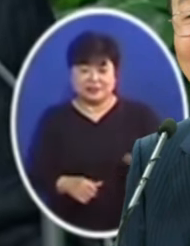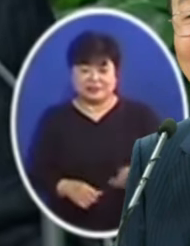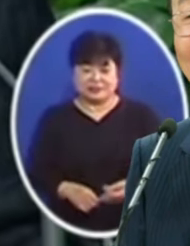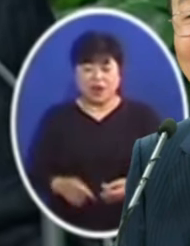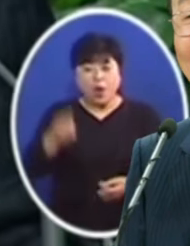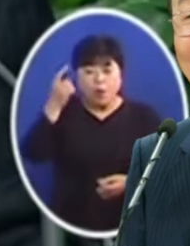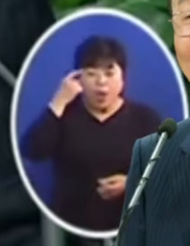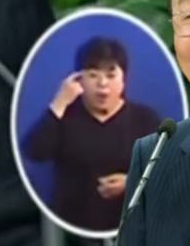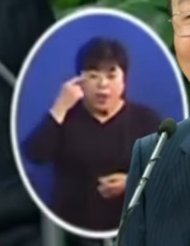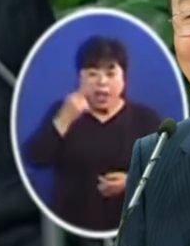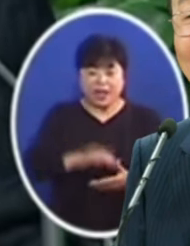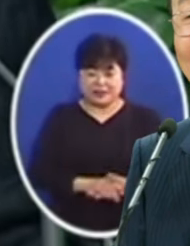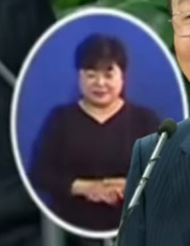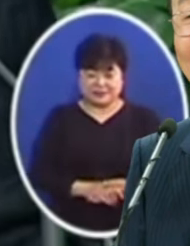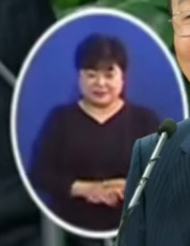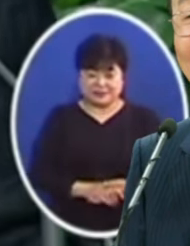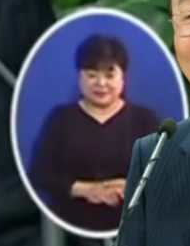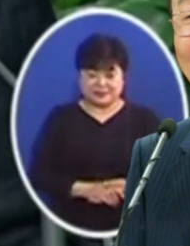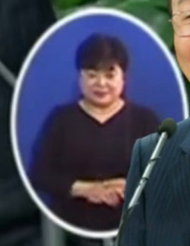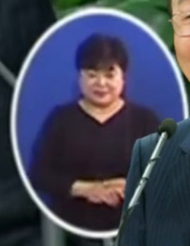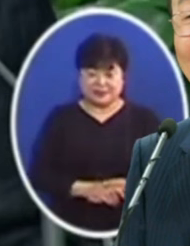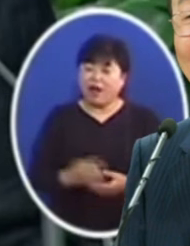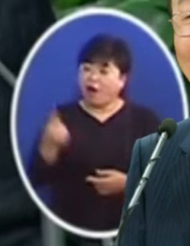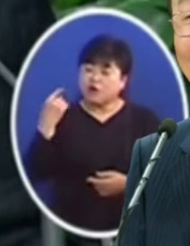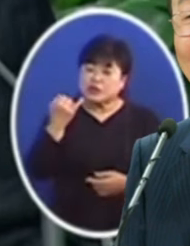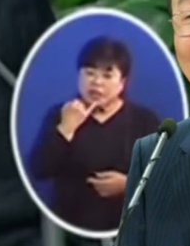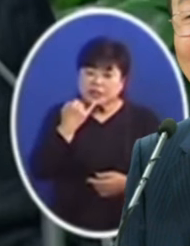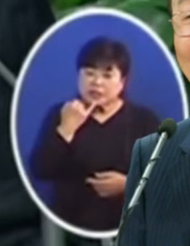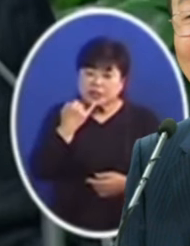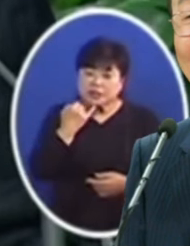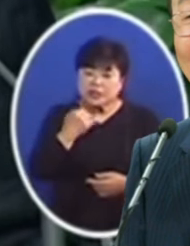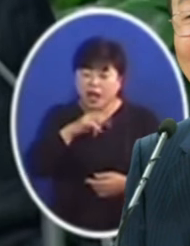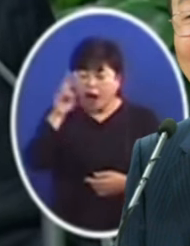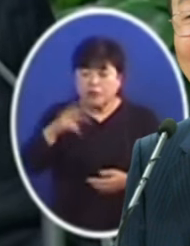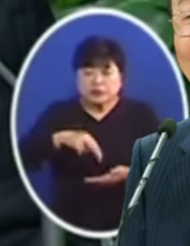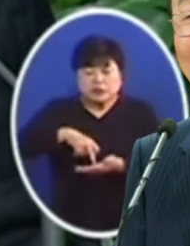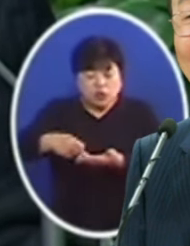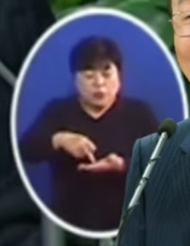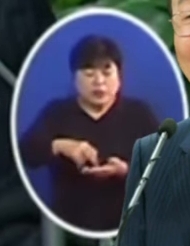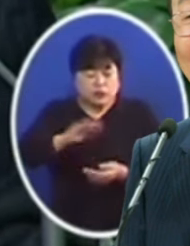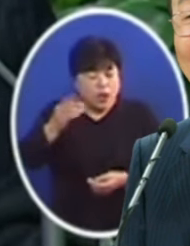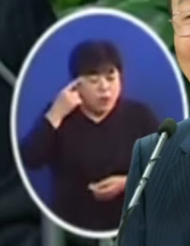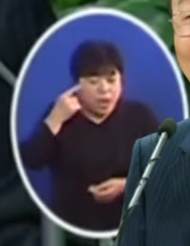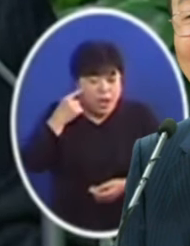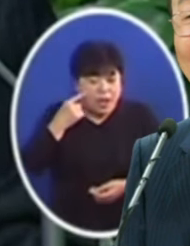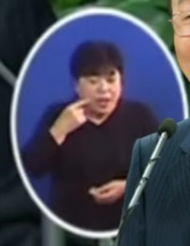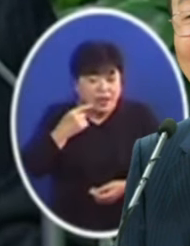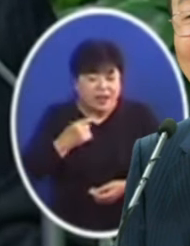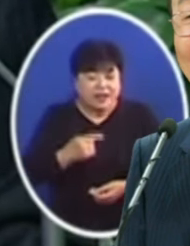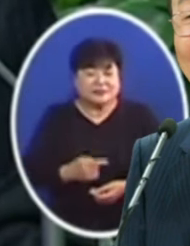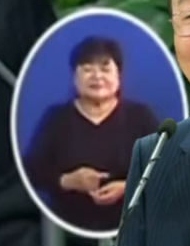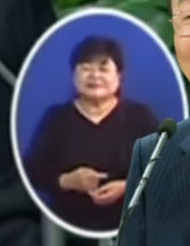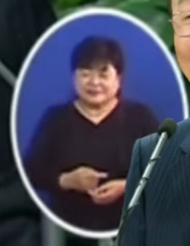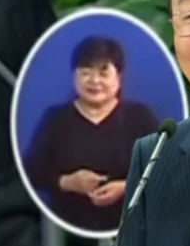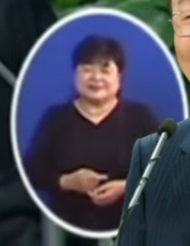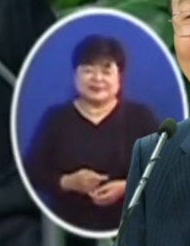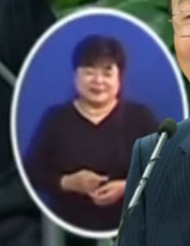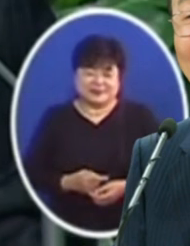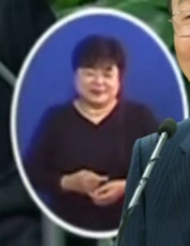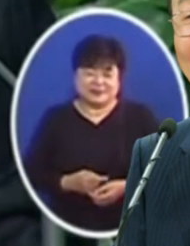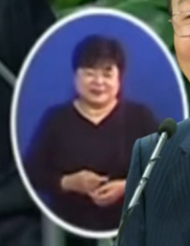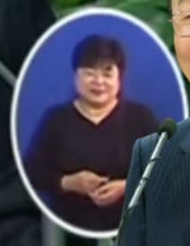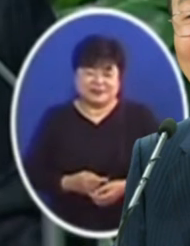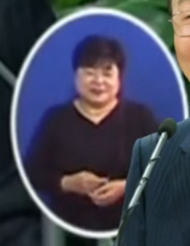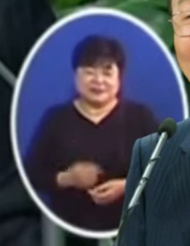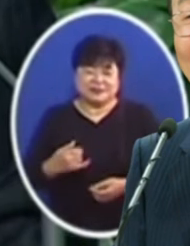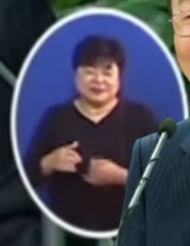어제는 괜찮은데 오늘 왜 이렇게 절름발이가 되었습니까? 우리가 하다 보니까 그렇게 되었다. 그래서